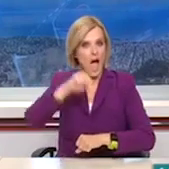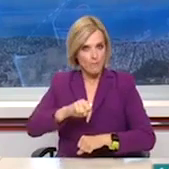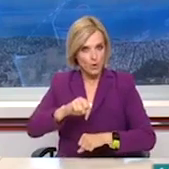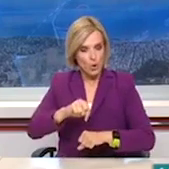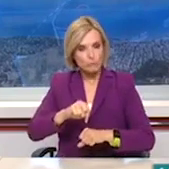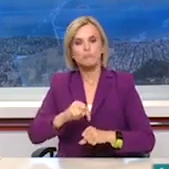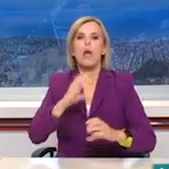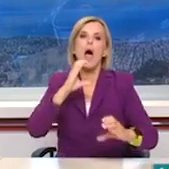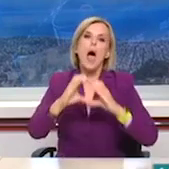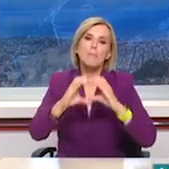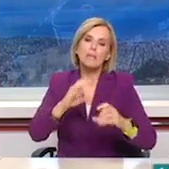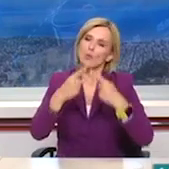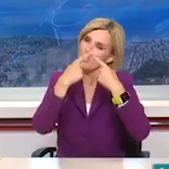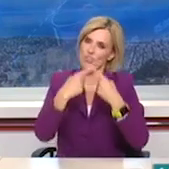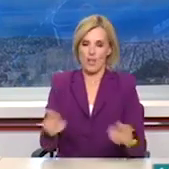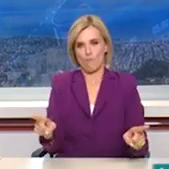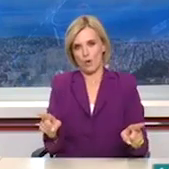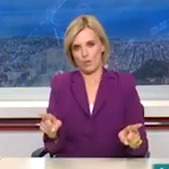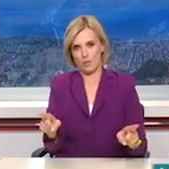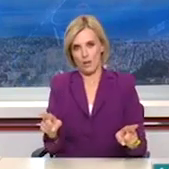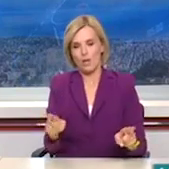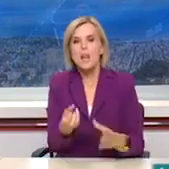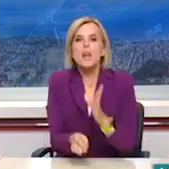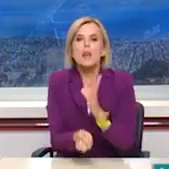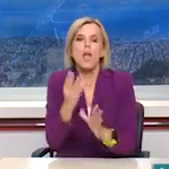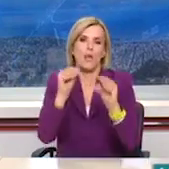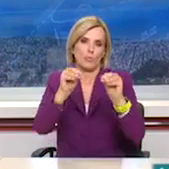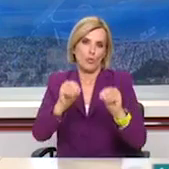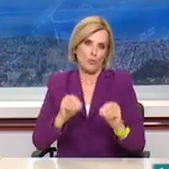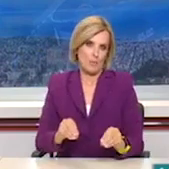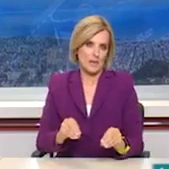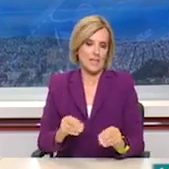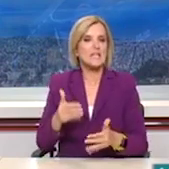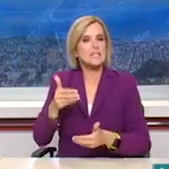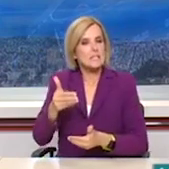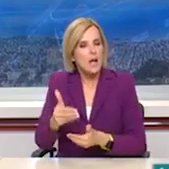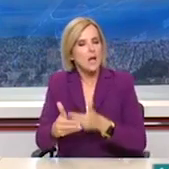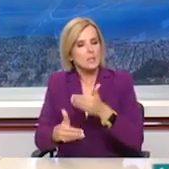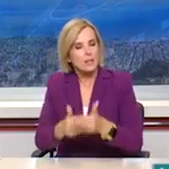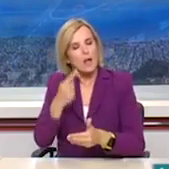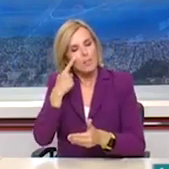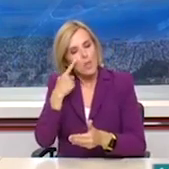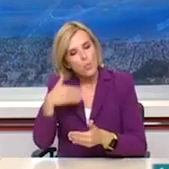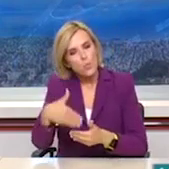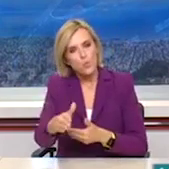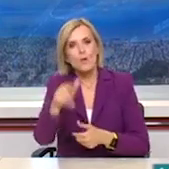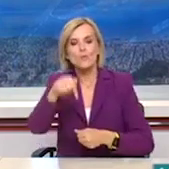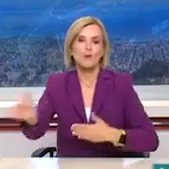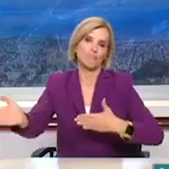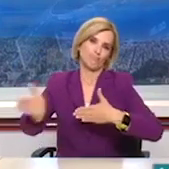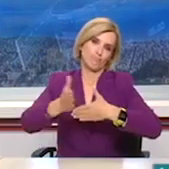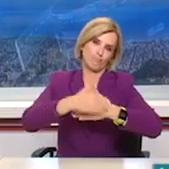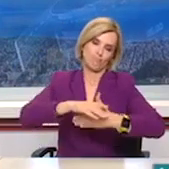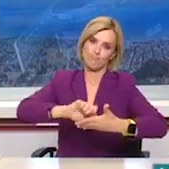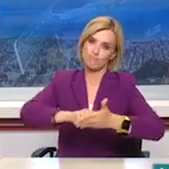και η επικοινωνία μας μπαίνει σε μια νέα φάση, προσαρμοσμένη στα νέα δεδομένα που σιγά σιγά διαμορφώνονται. Ένας κύκλος κλείνει,